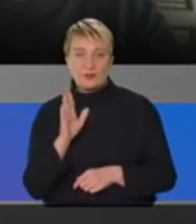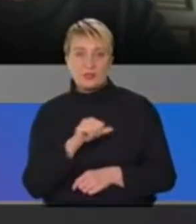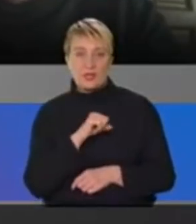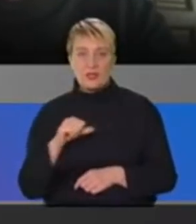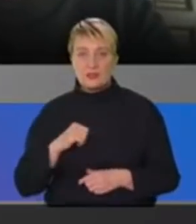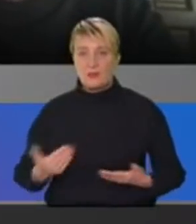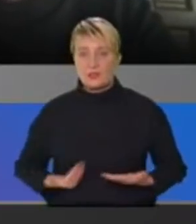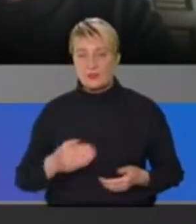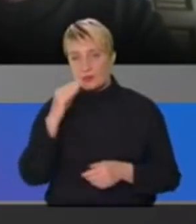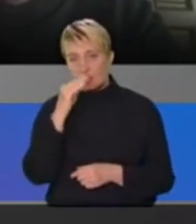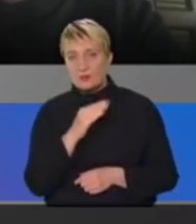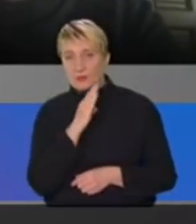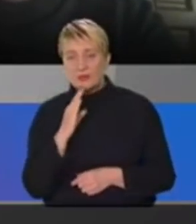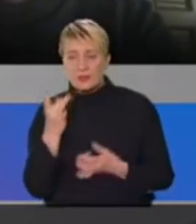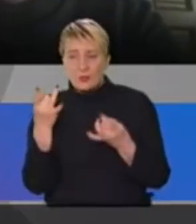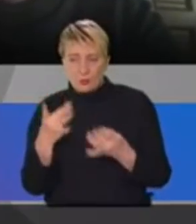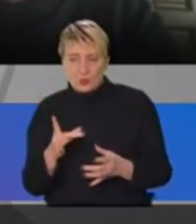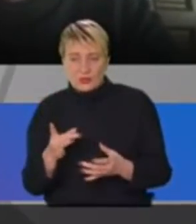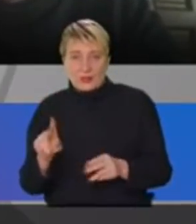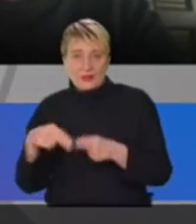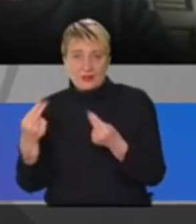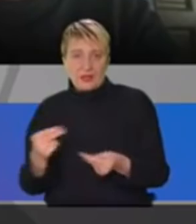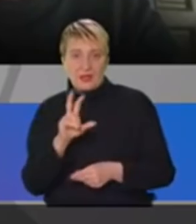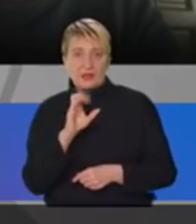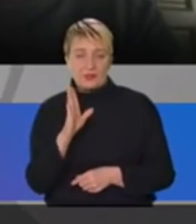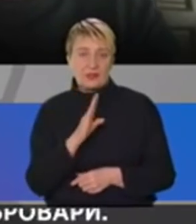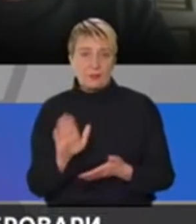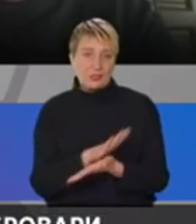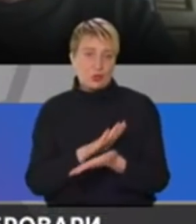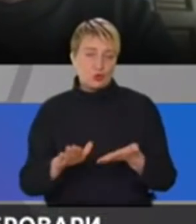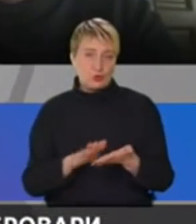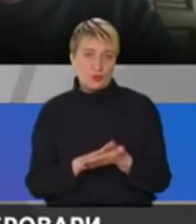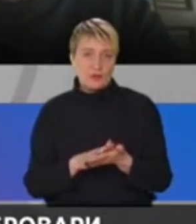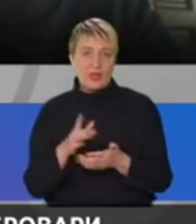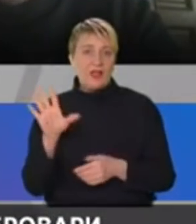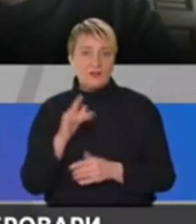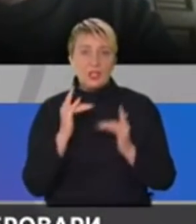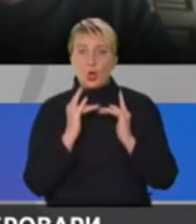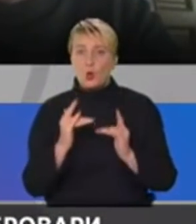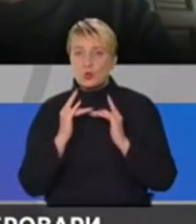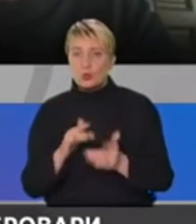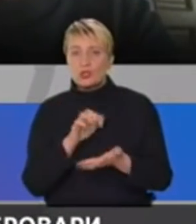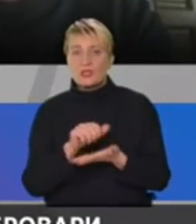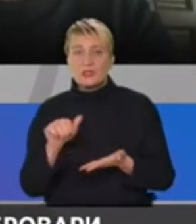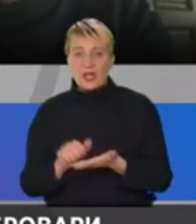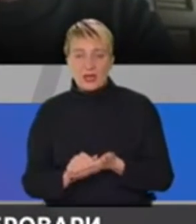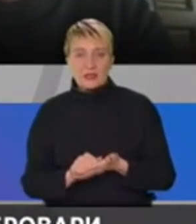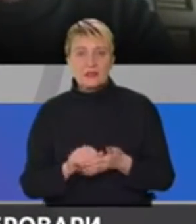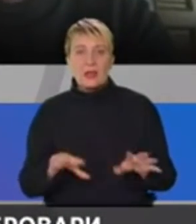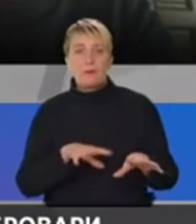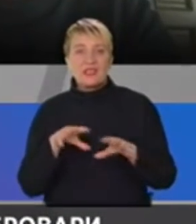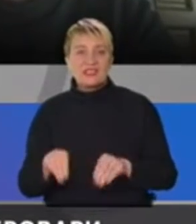живуть з батьками, просто повіддавали, безкоштовно є багато людей. Всі гуртожитки зайняті в нас якраз